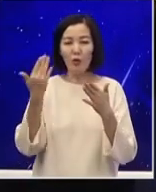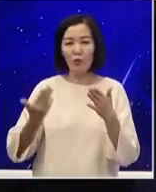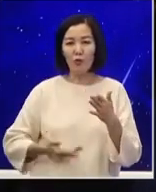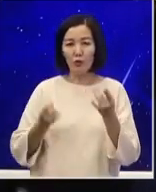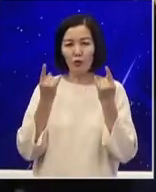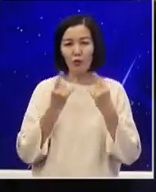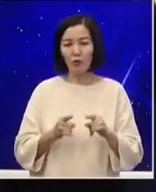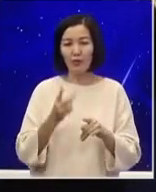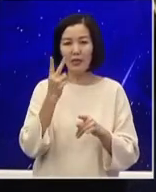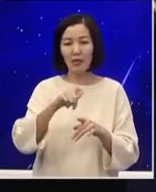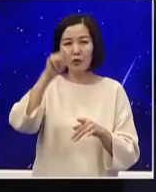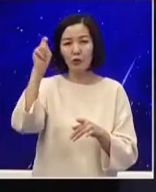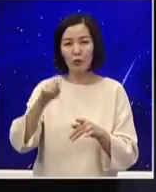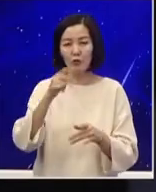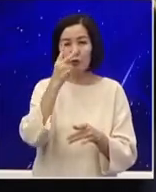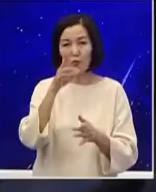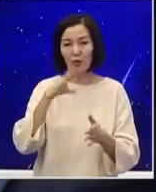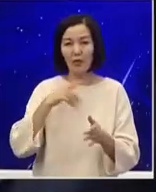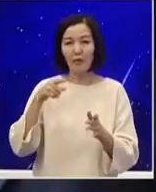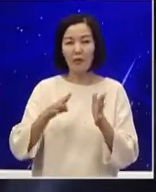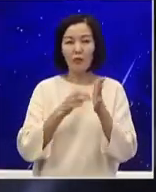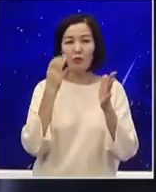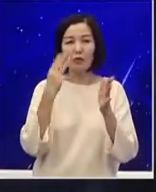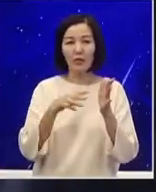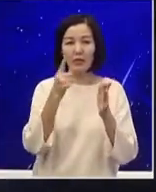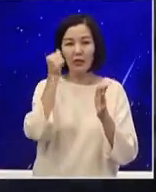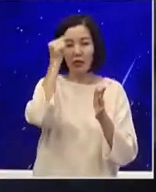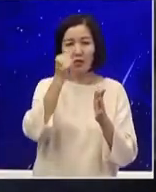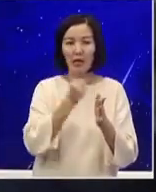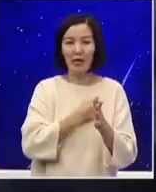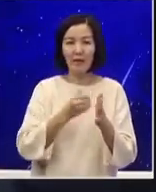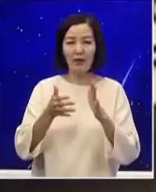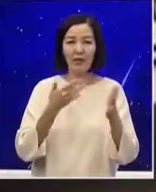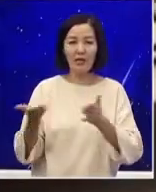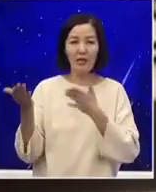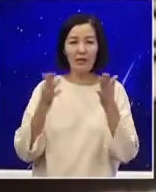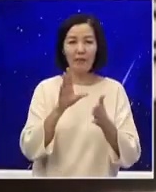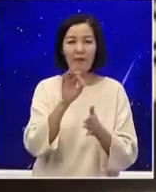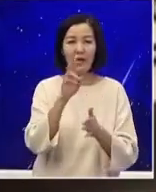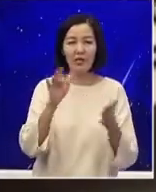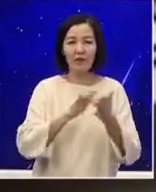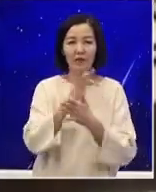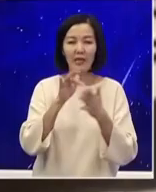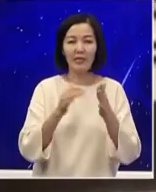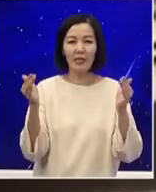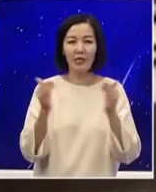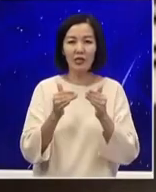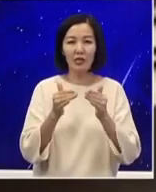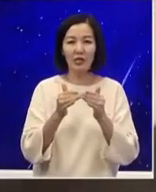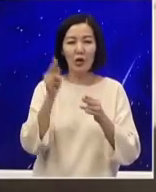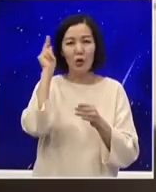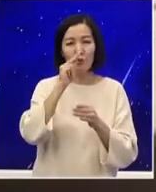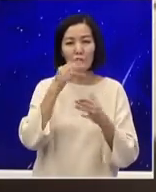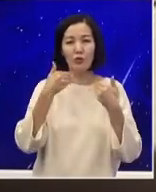тумасы, екі соғыс куәгері. 1942 жылы армия қатарына шақыртылып, Ворошилов қаласында кіші командир